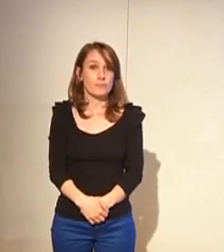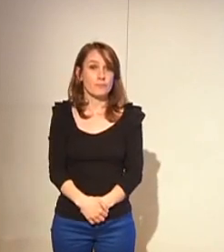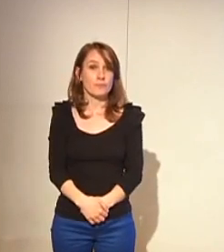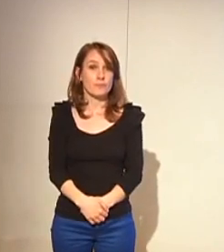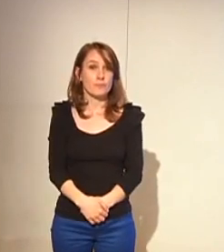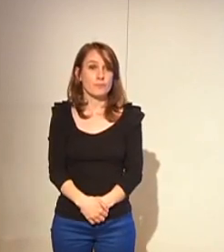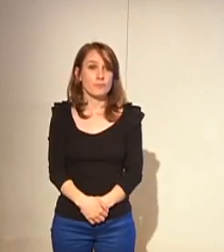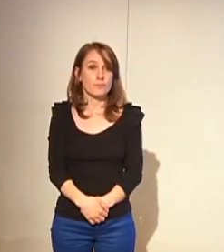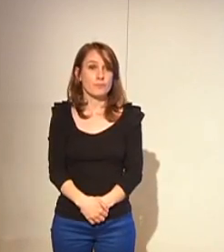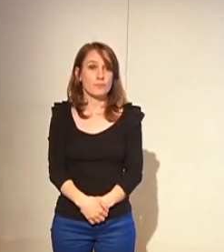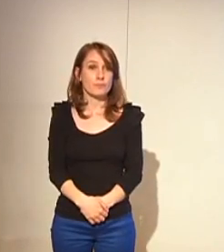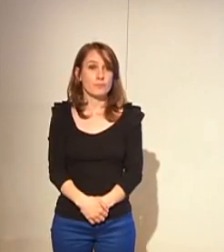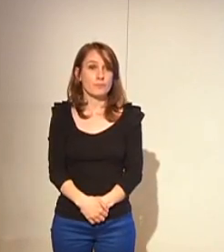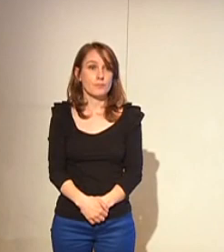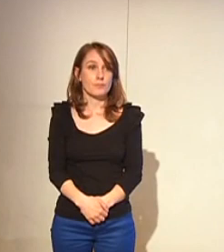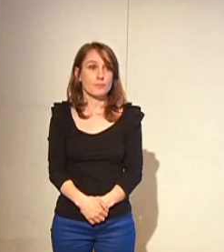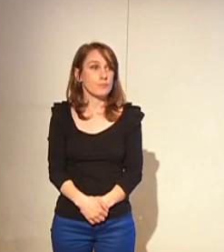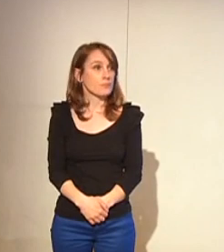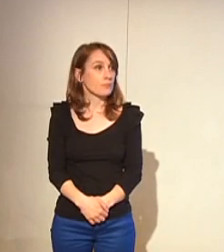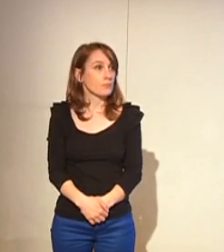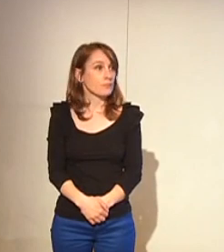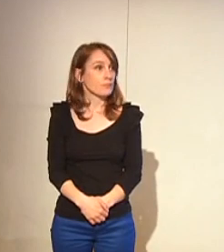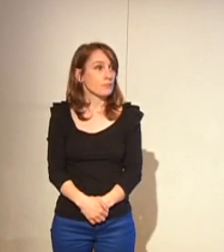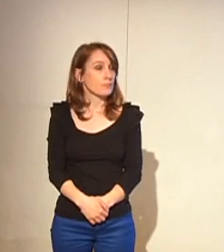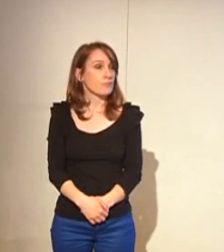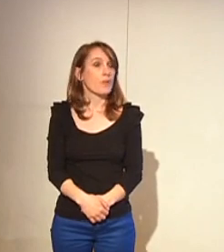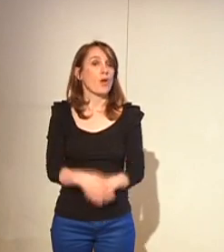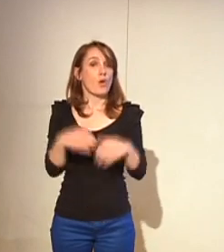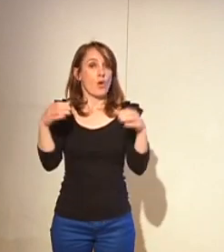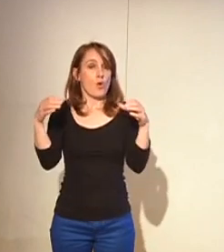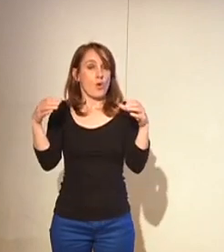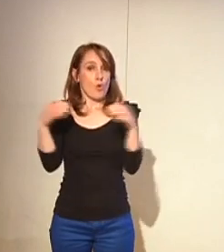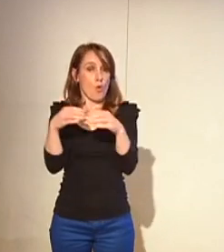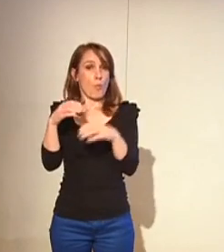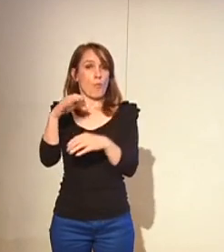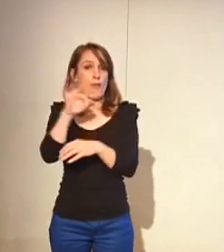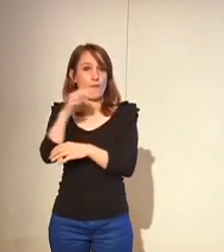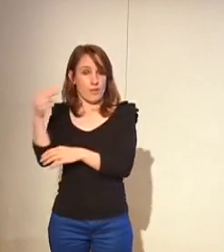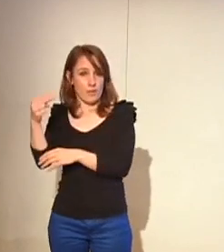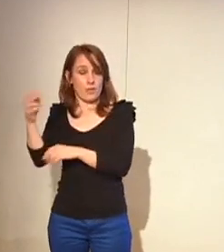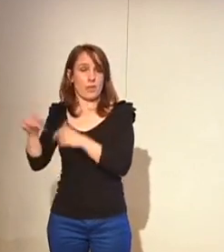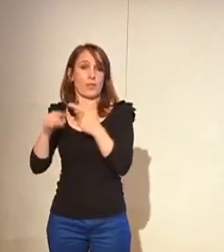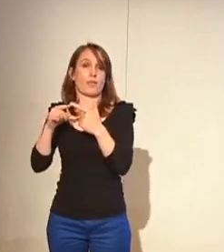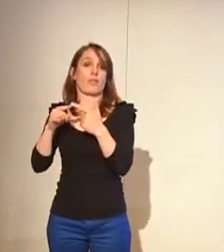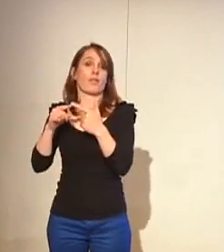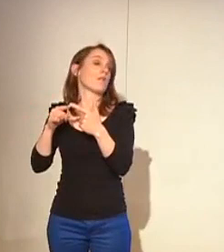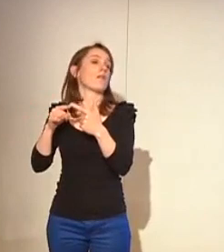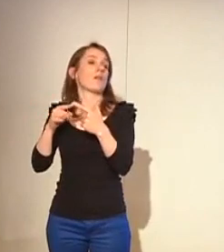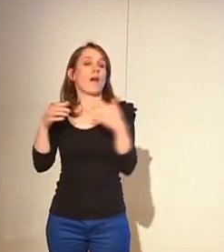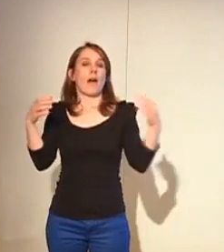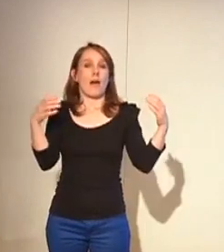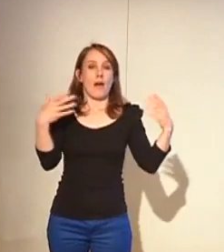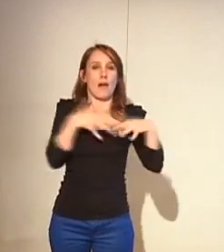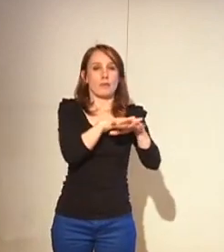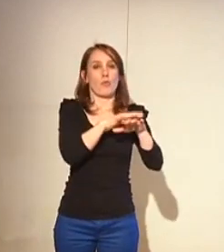pour non donc le groupe Front national le groupe rassemblement de gauch et de progrès le groupe rassemblement